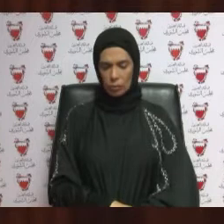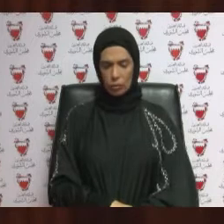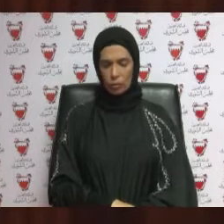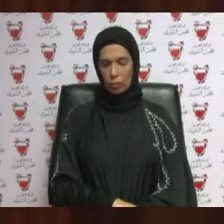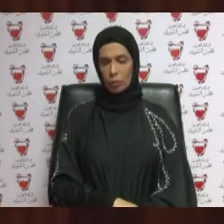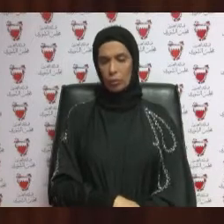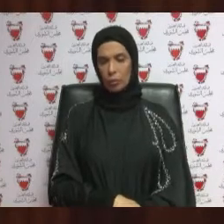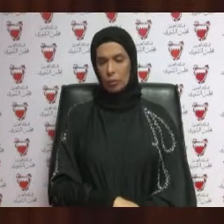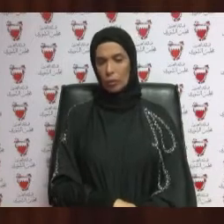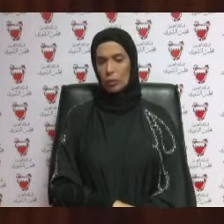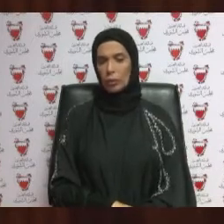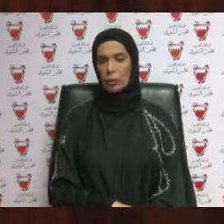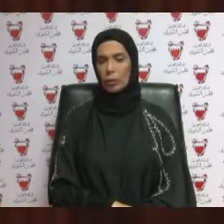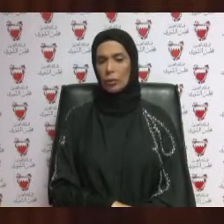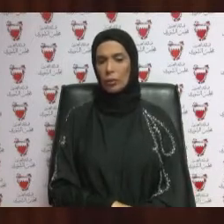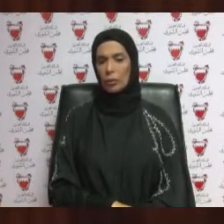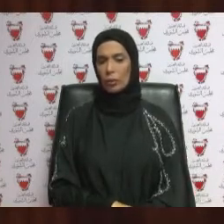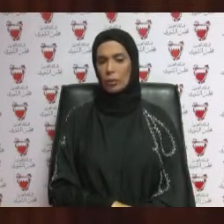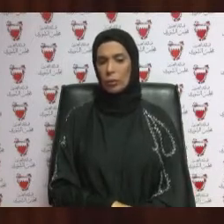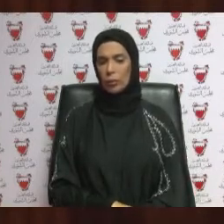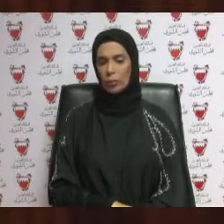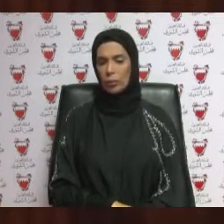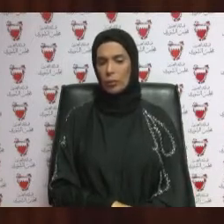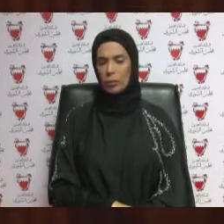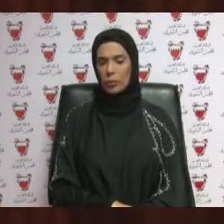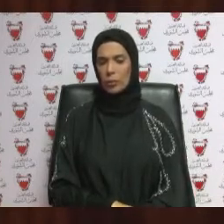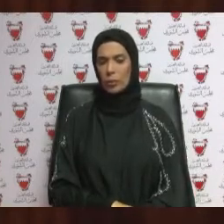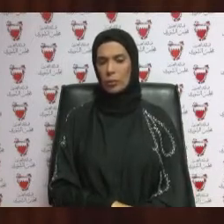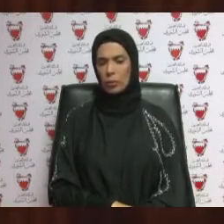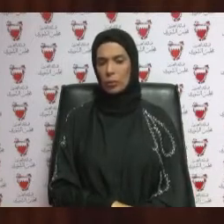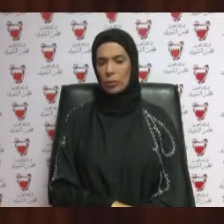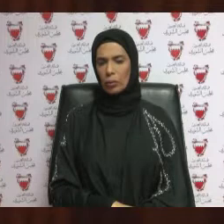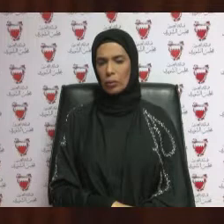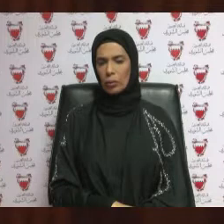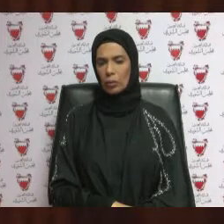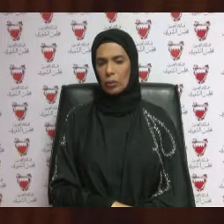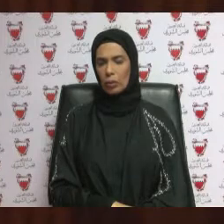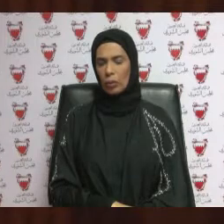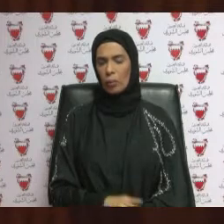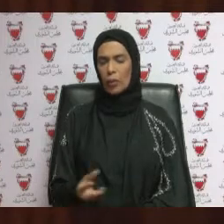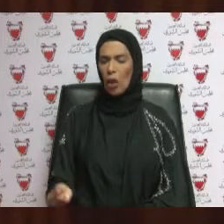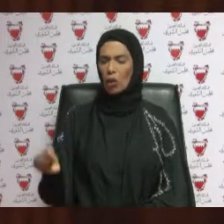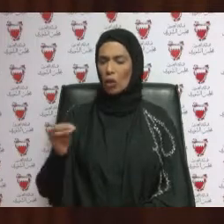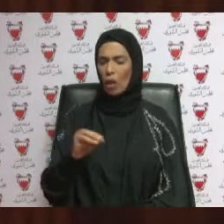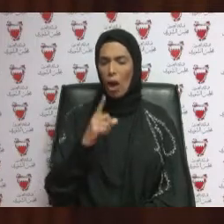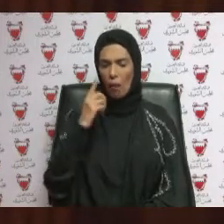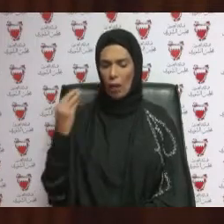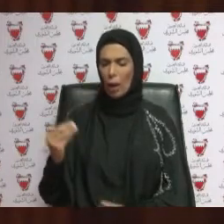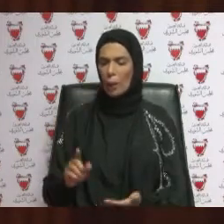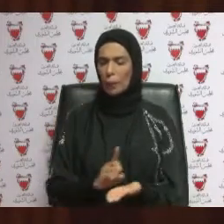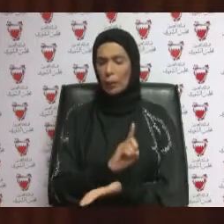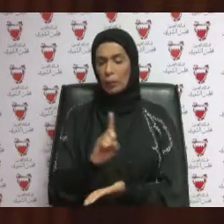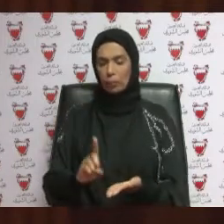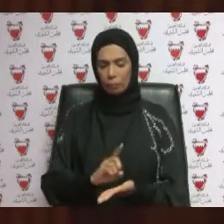وعلى أساس يعني يقوي التيارات الموجودة هناك وفي نفس الوقت يحافظ على البيئة.